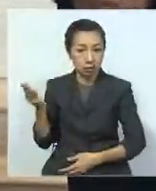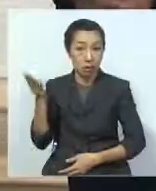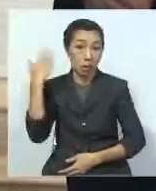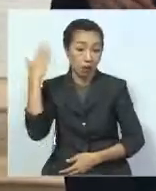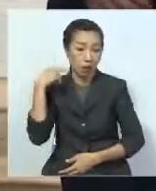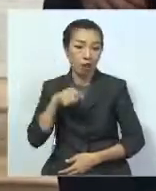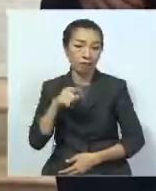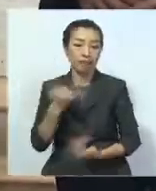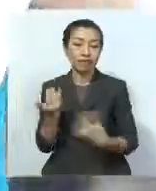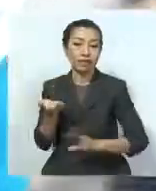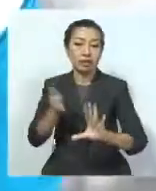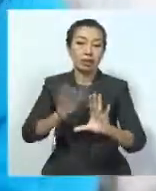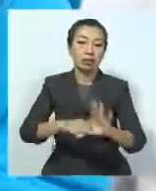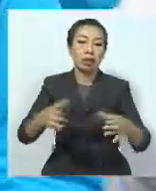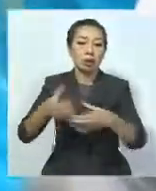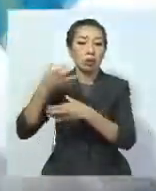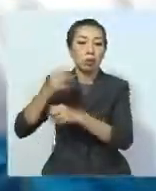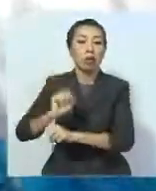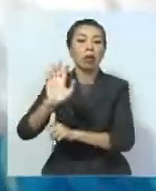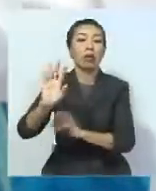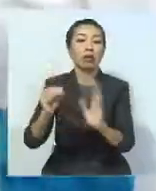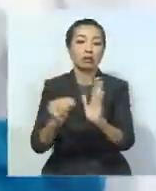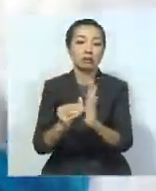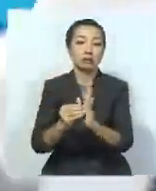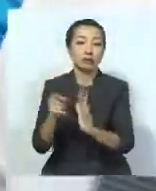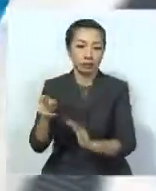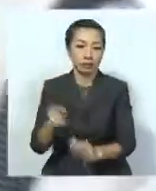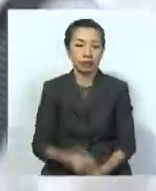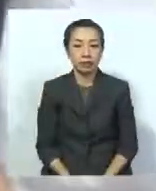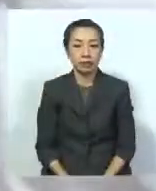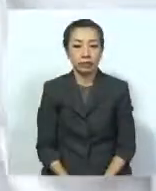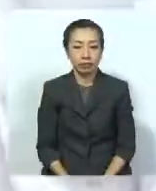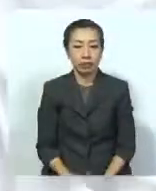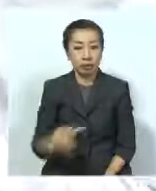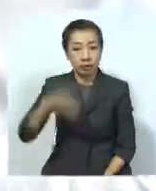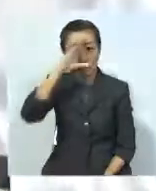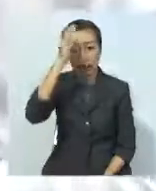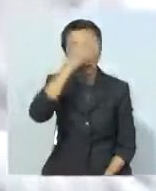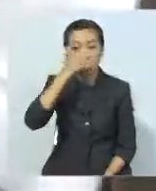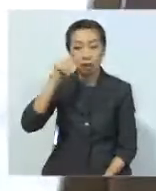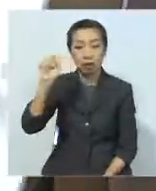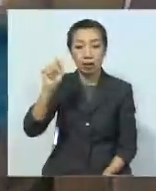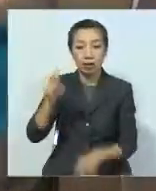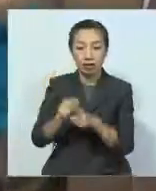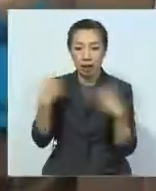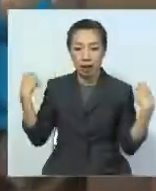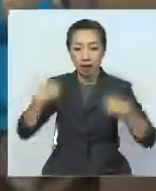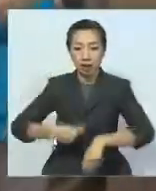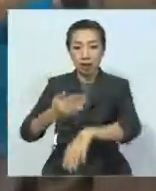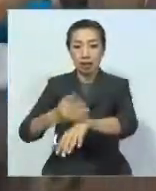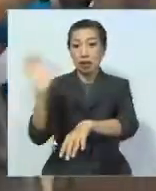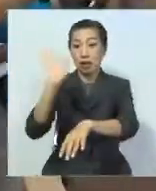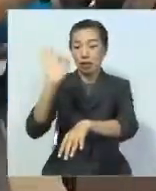นี่มาเปิดตัวลงสมัครรับเลือกตั้งส.ส.ในพื้นที่กทม.ด้วยซึ่งคุณอภิสิทธิ์เวชชาชีวะหัวหน้าพรรคประชาธิปัตย์ก็สวมเสื้อแจ็